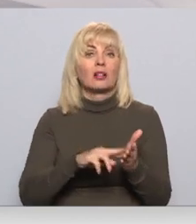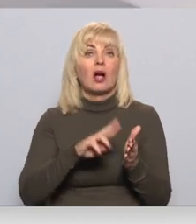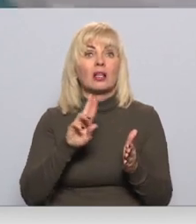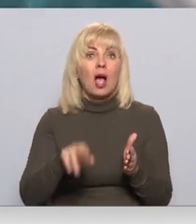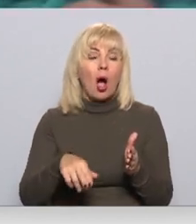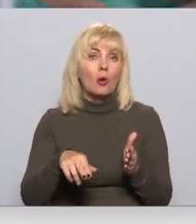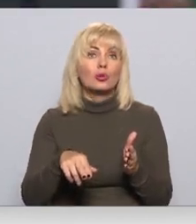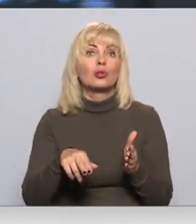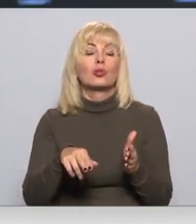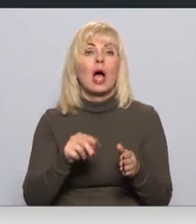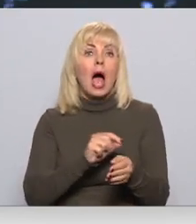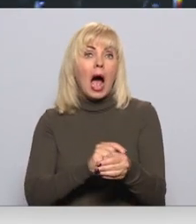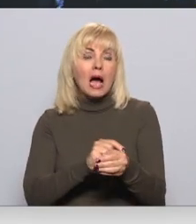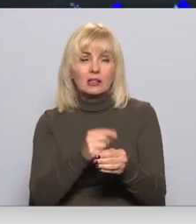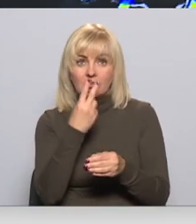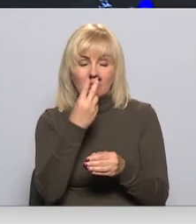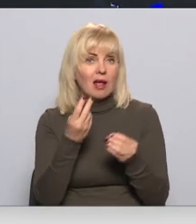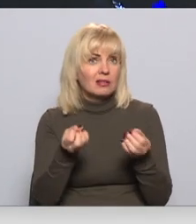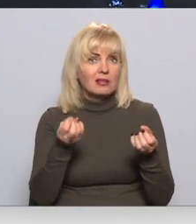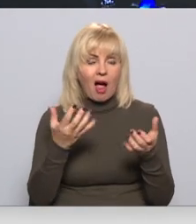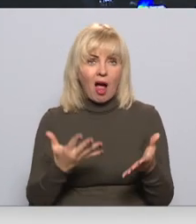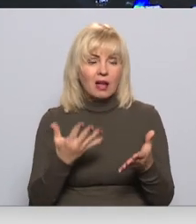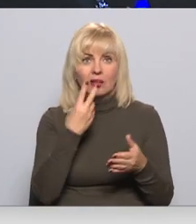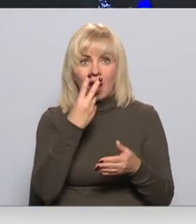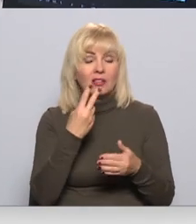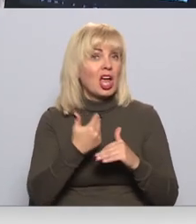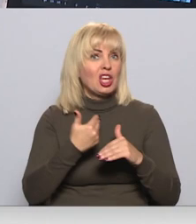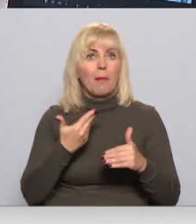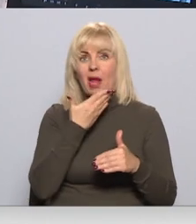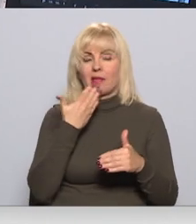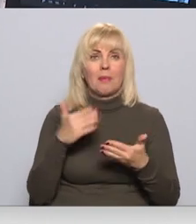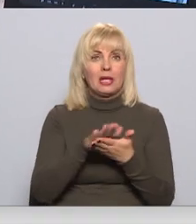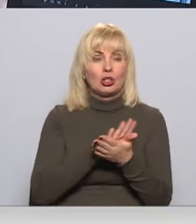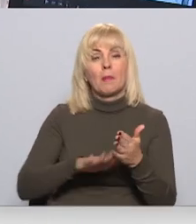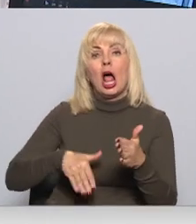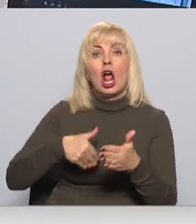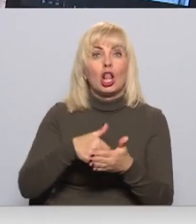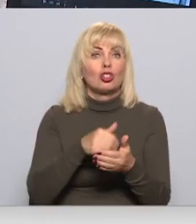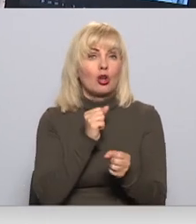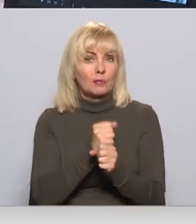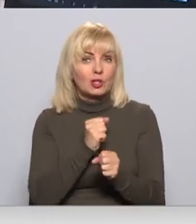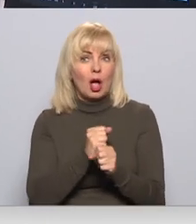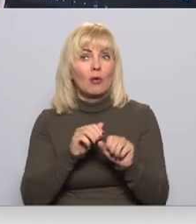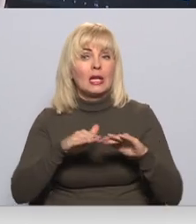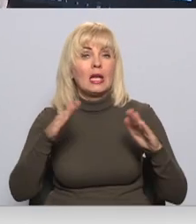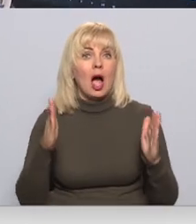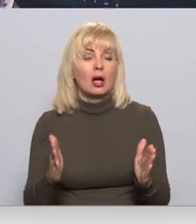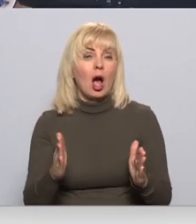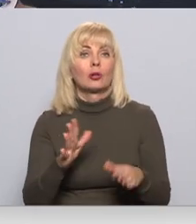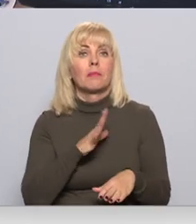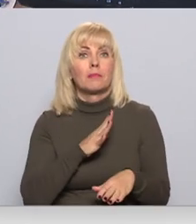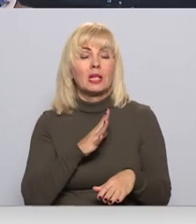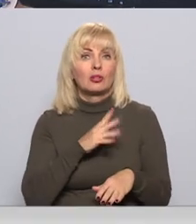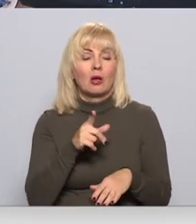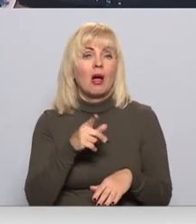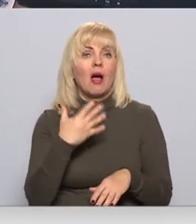trīsdimensionālus asinsvadu attēlus. Nekas tāds iepriekš nebija iespējams. Līdz šim mēs strādājām ar iekārtu, kas bija morāli